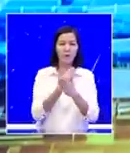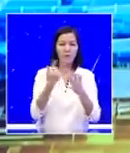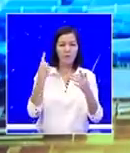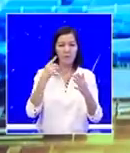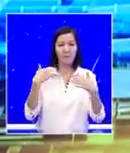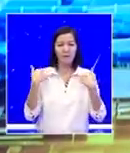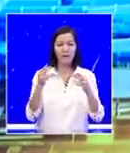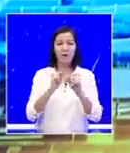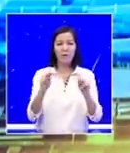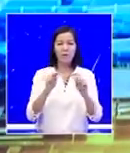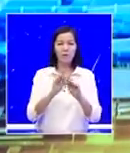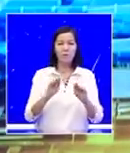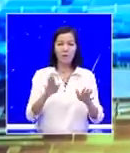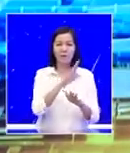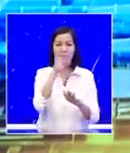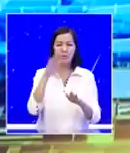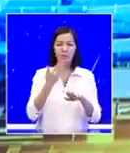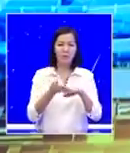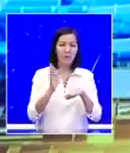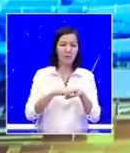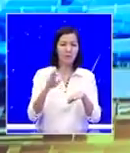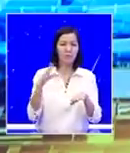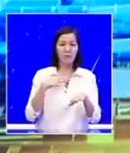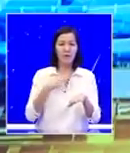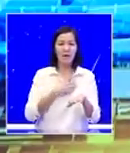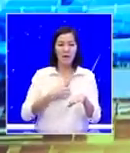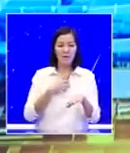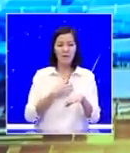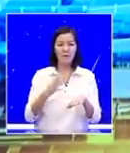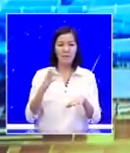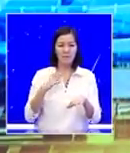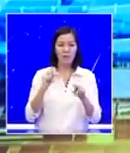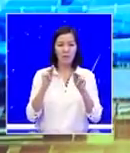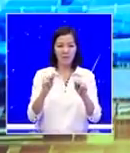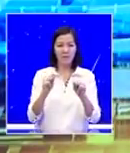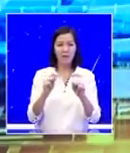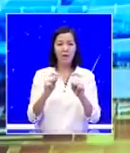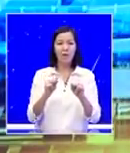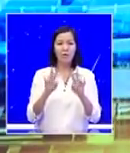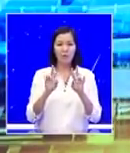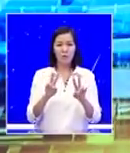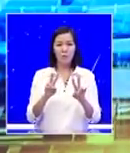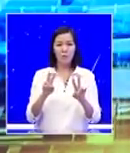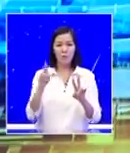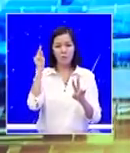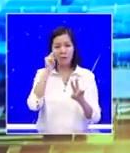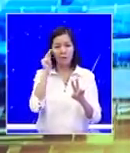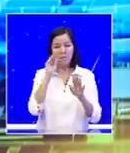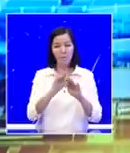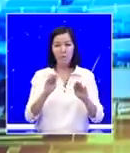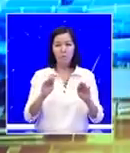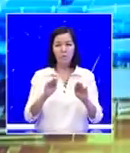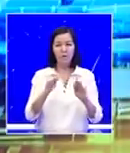бастапқыда ұстаздар оқушылармен атана үшін біраз қолайсыздық тудырып алаңдатқаны рас. Дегенмен білім алушылар жаңа оқу